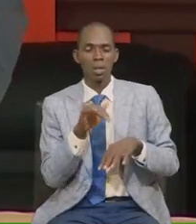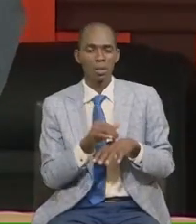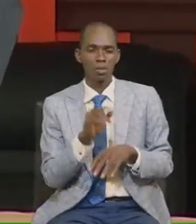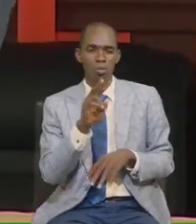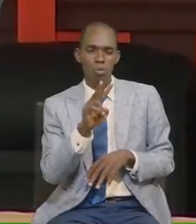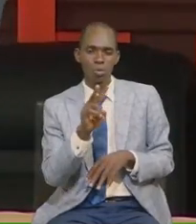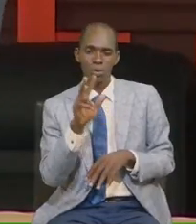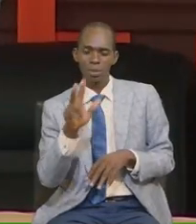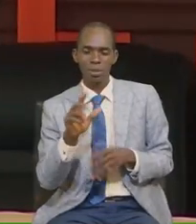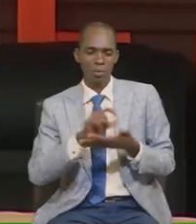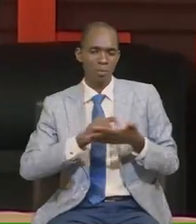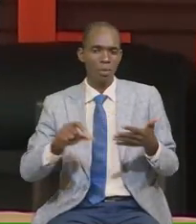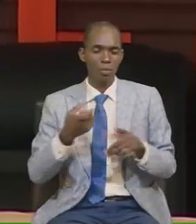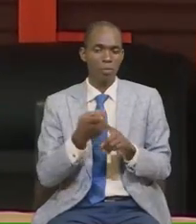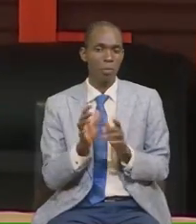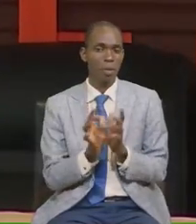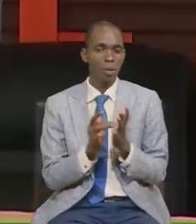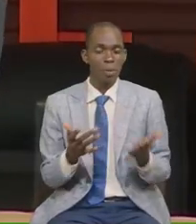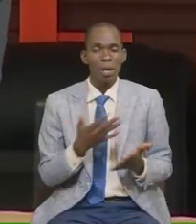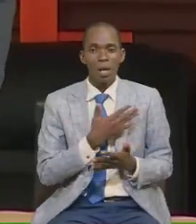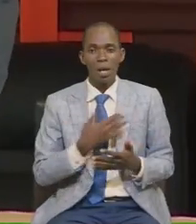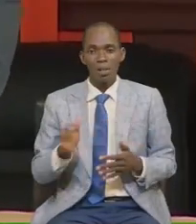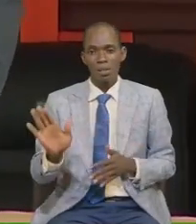Écritures et la compréhension qu'ils ont,